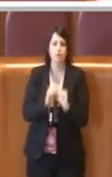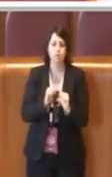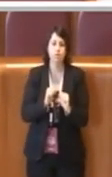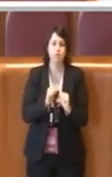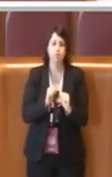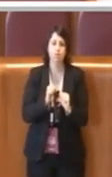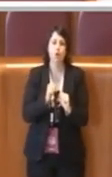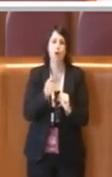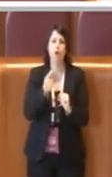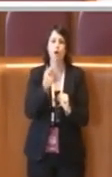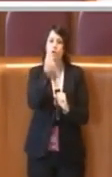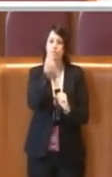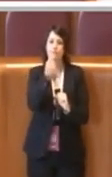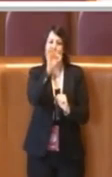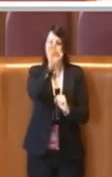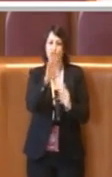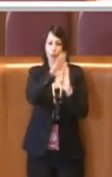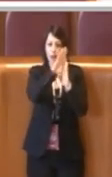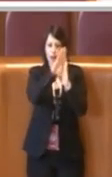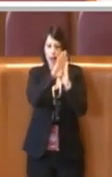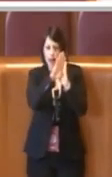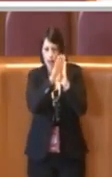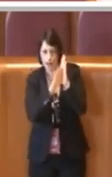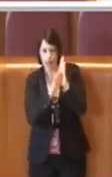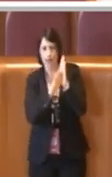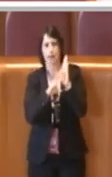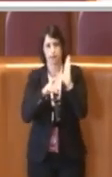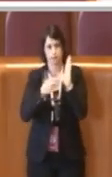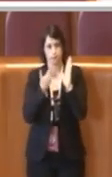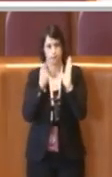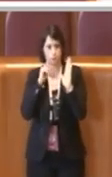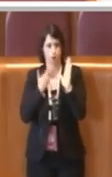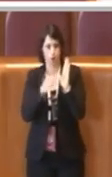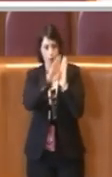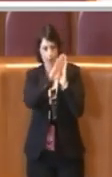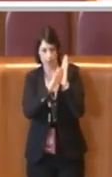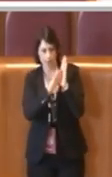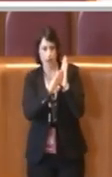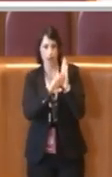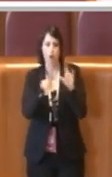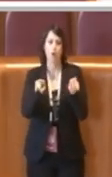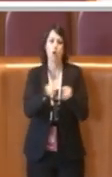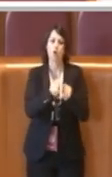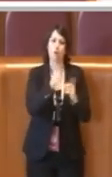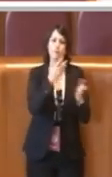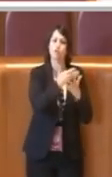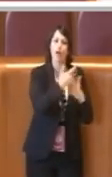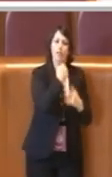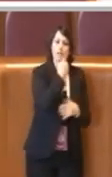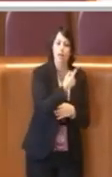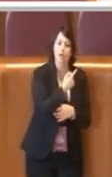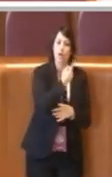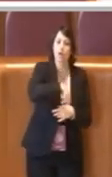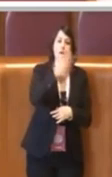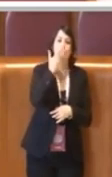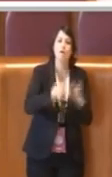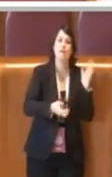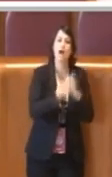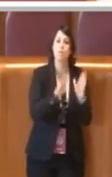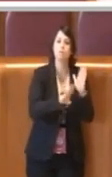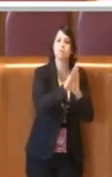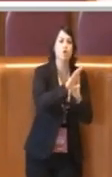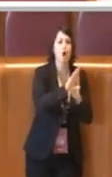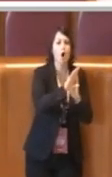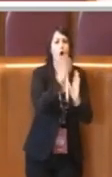quindi non come hanno detto impropriamente ingiustamente i giornali ad aumentare il canone ad aumentare l'abbattimento